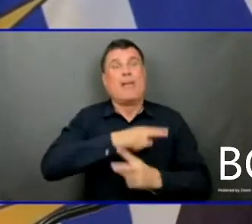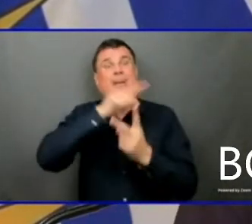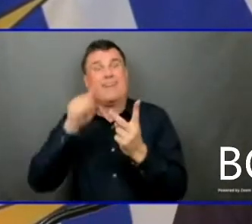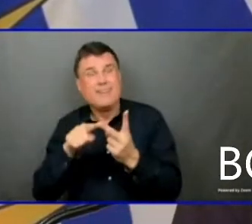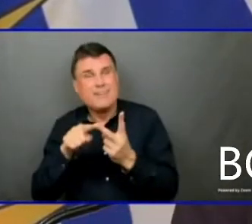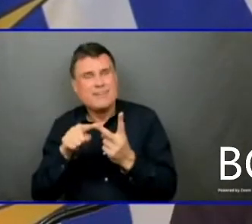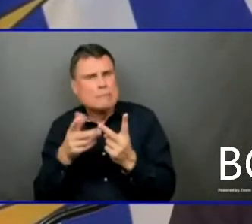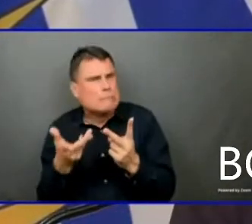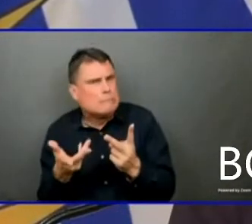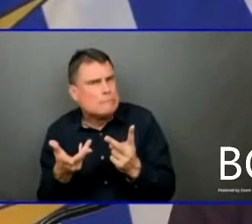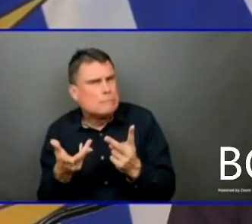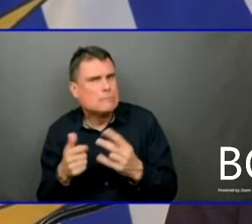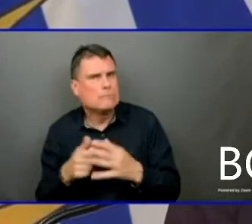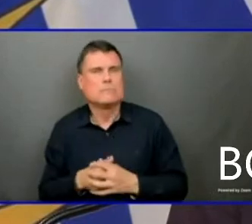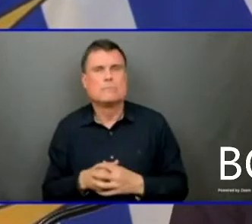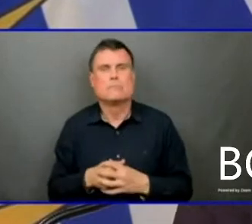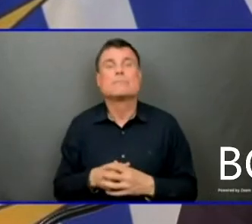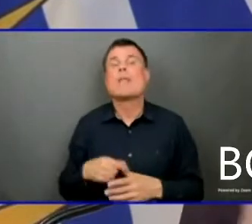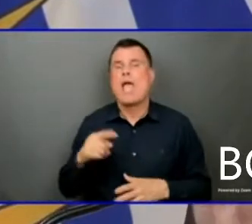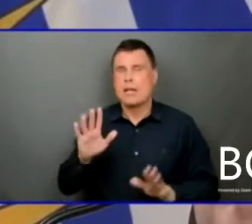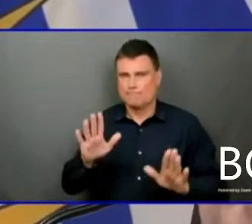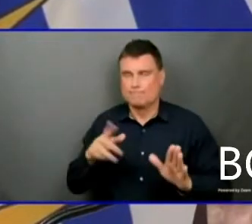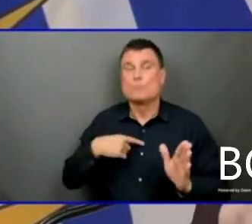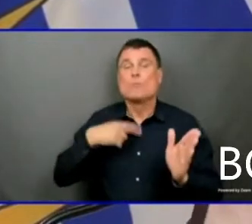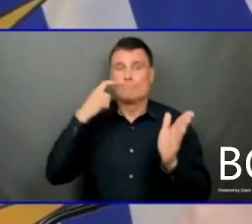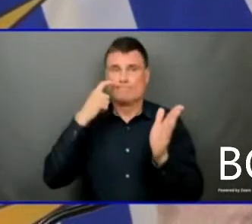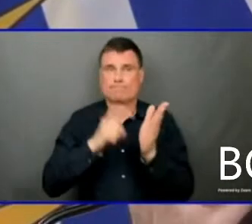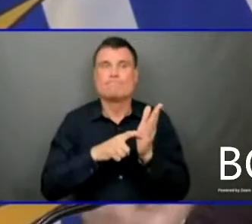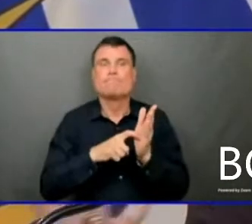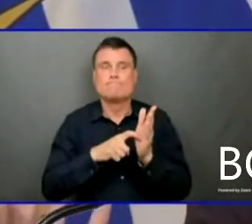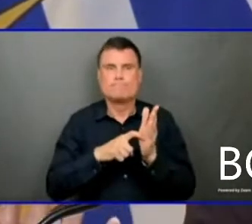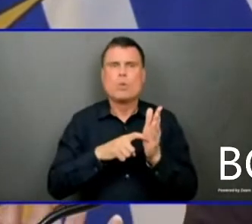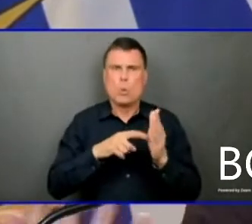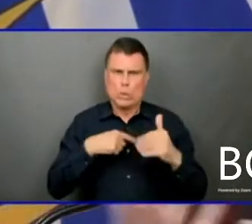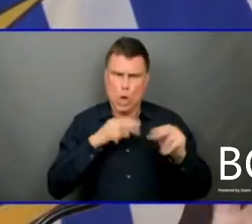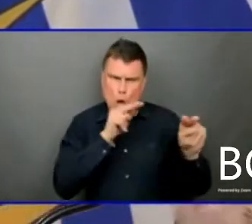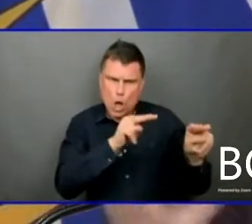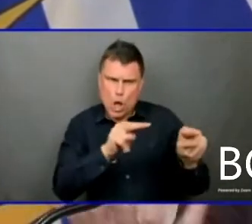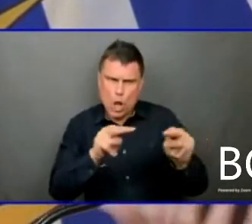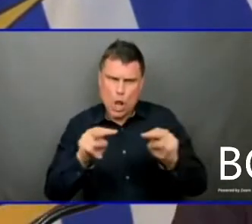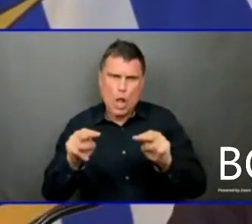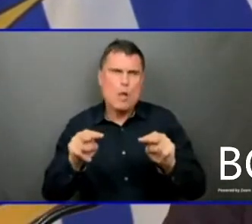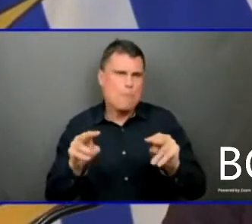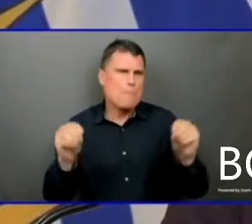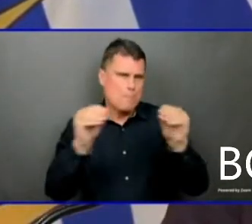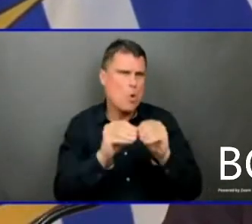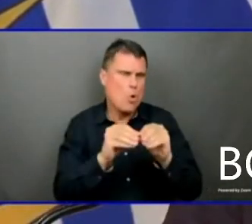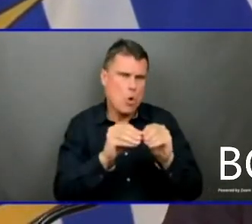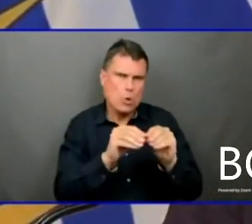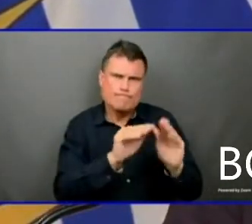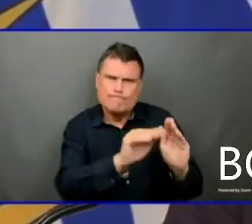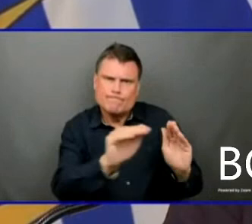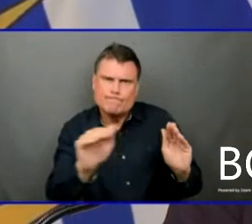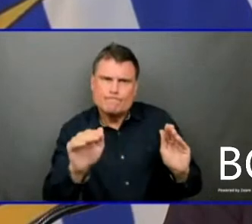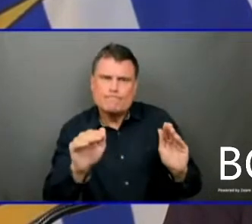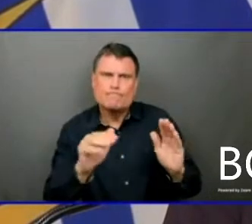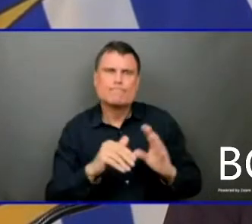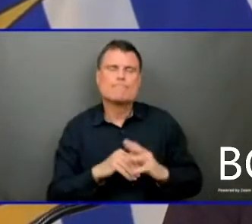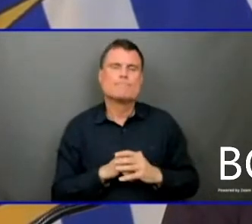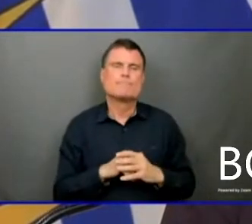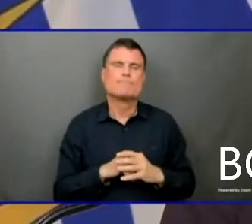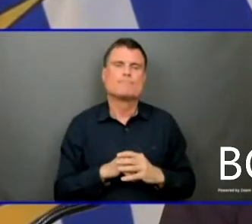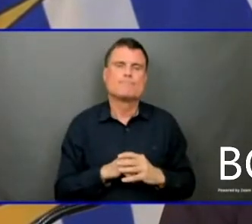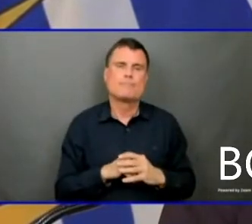释一下。 And in one way, we put out that word across Canada. So it